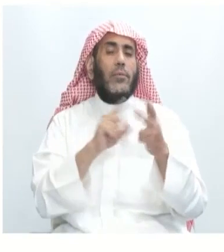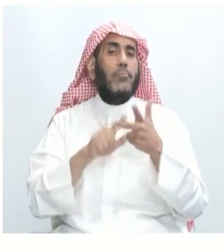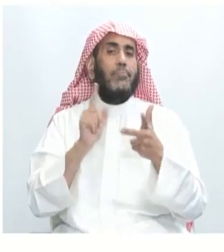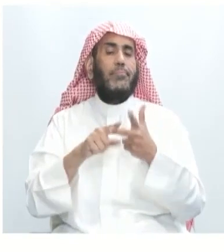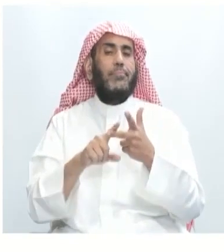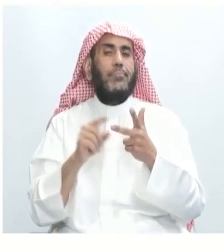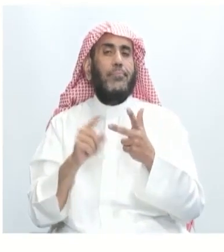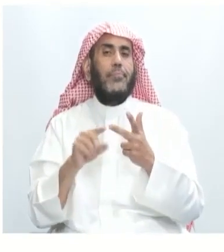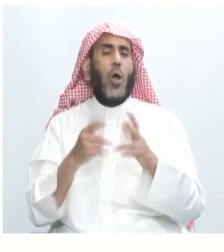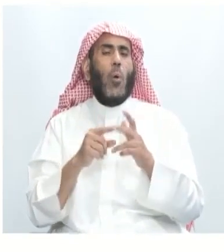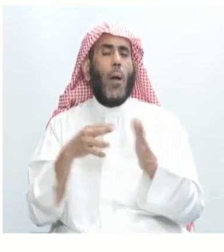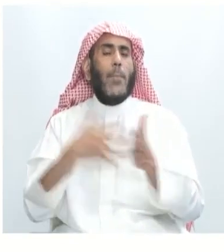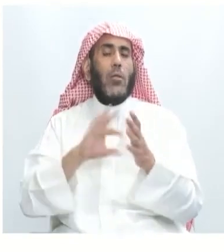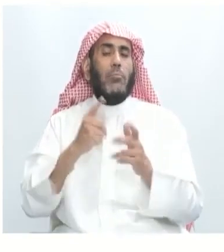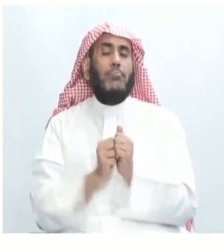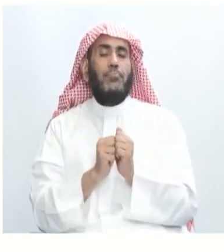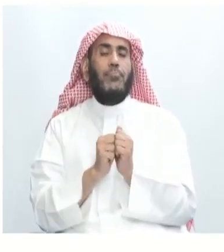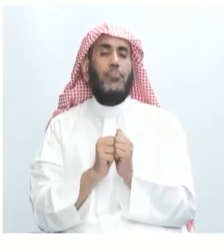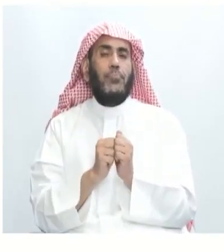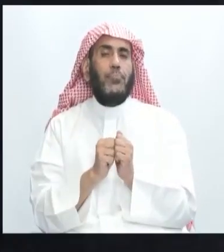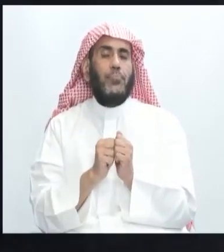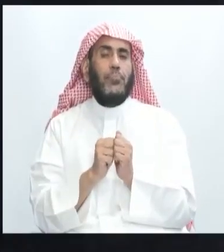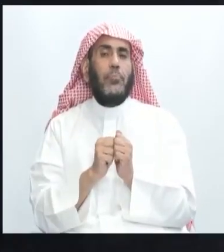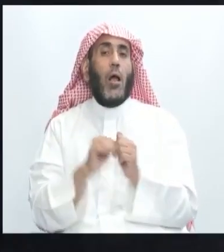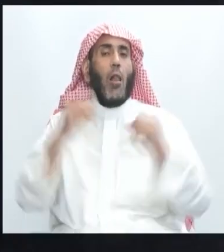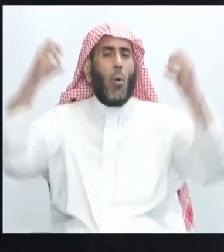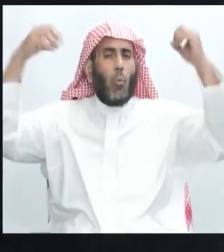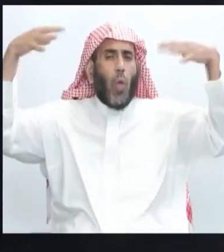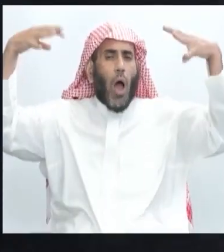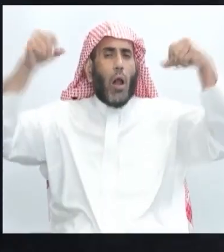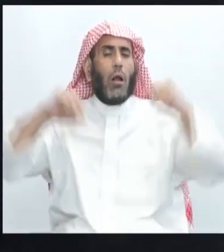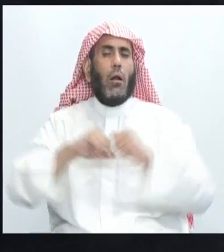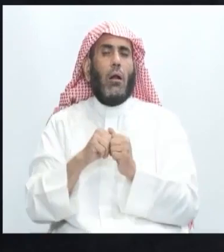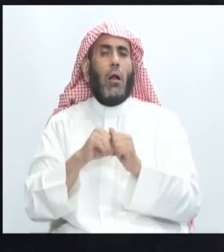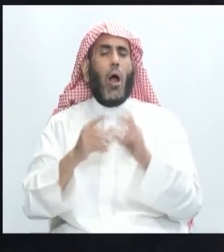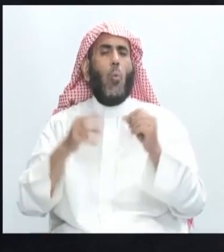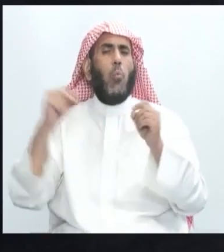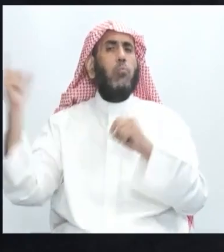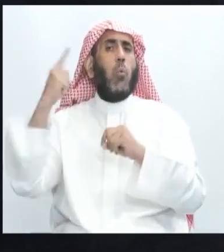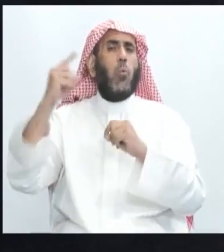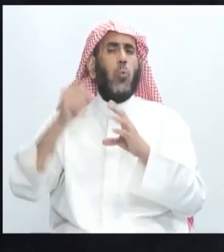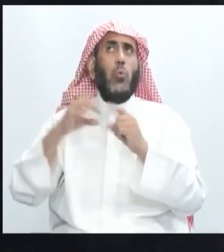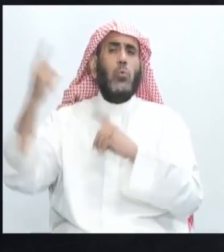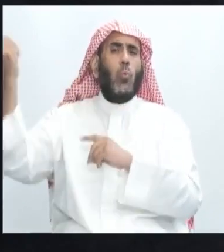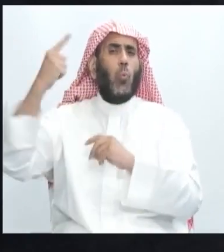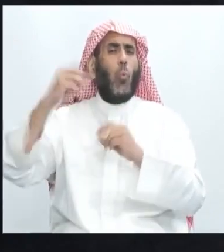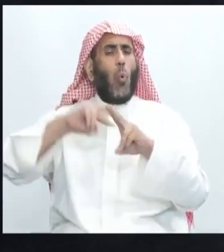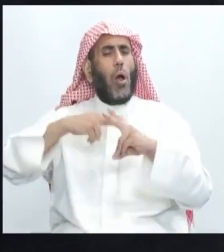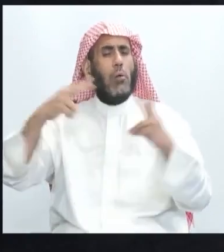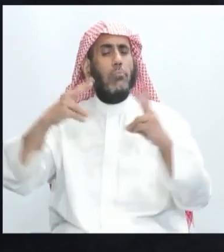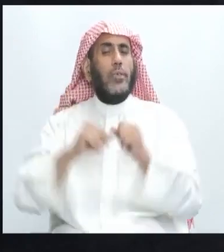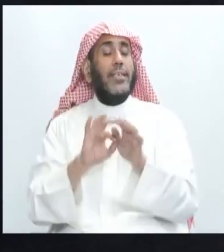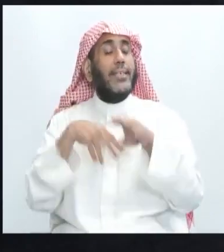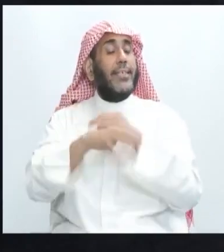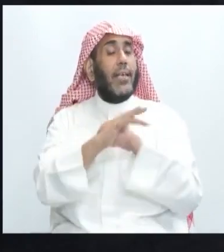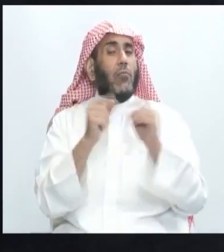او ما يحدث من الامطار او الامطار الرعديه والصواعق وغيرها هنا صنف